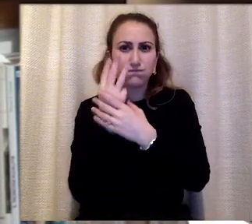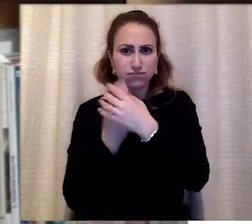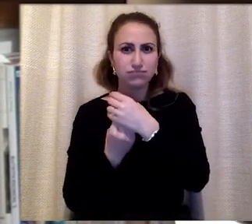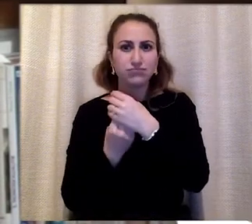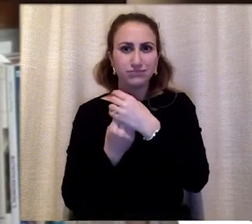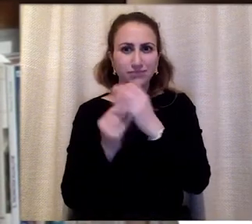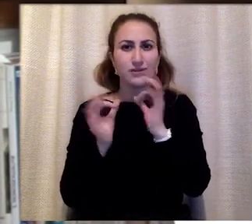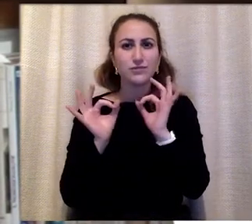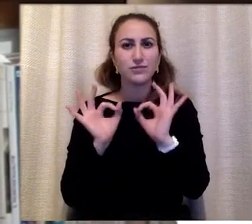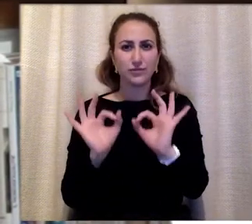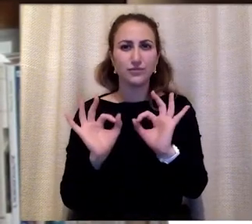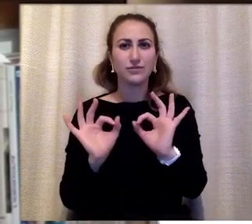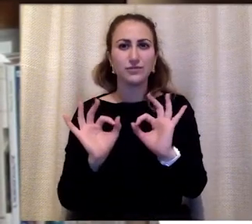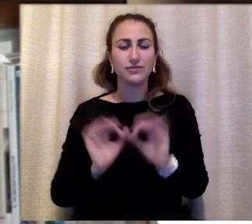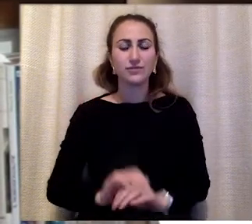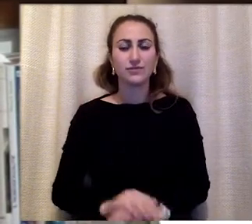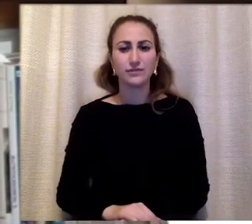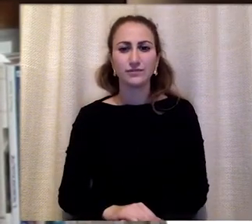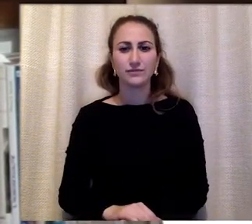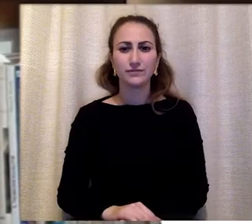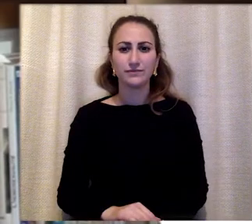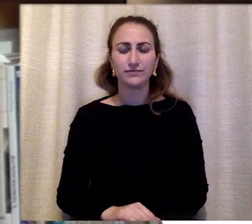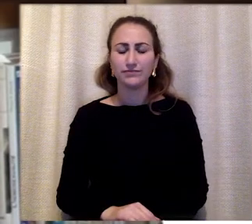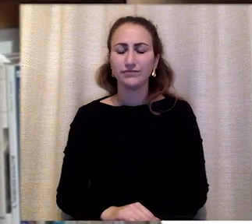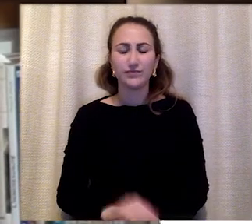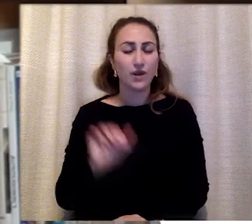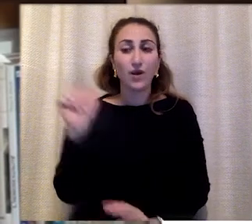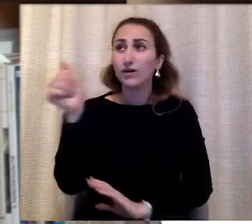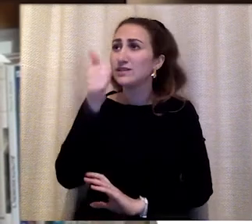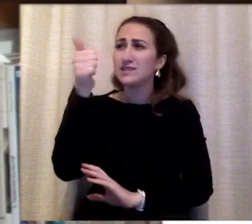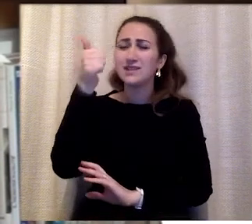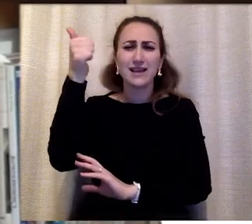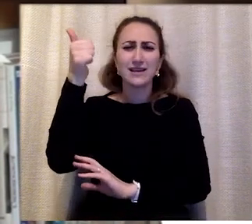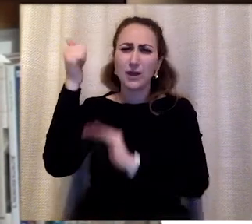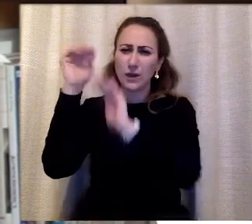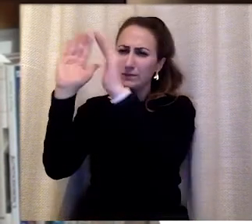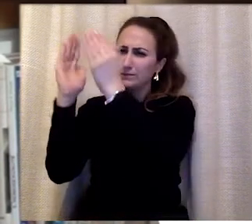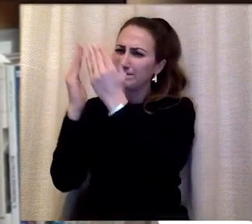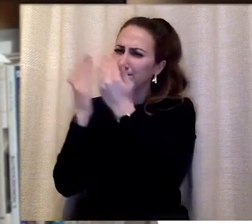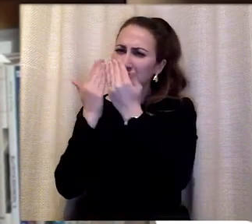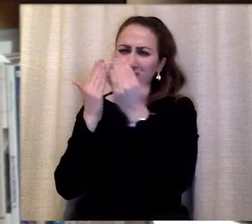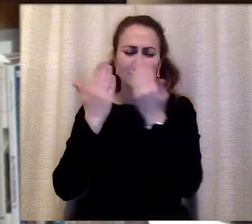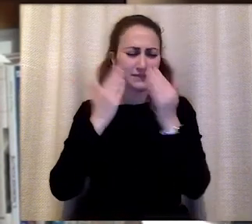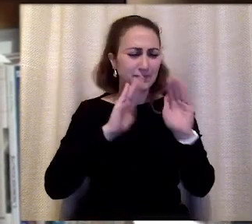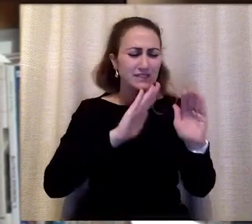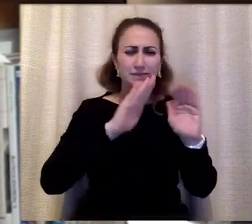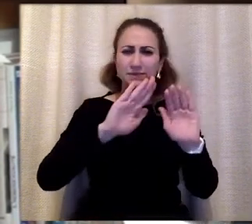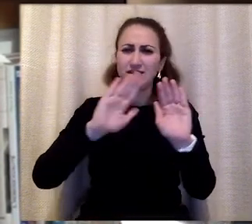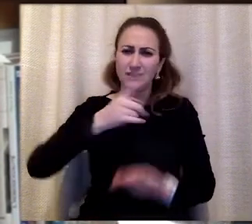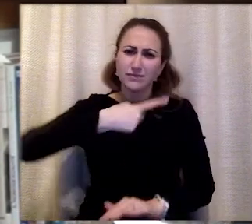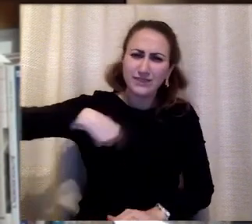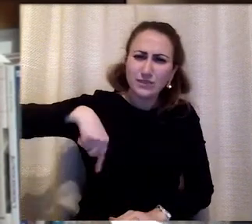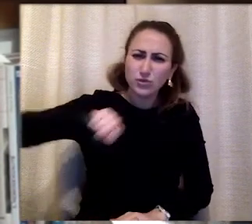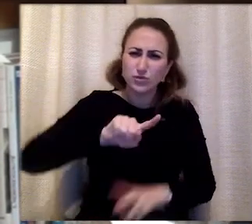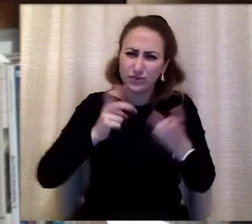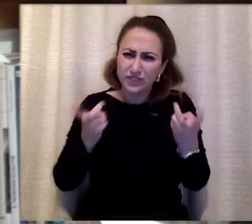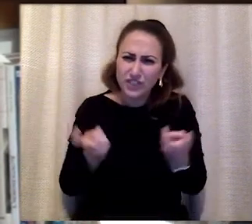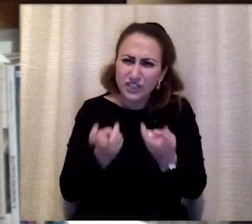cœurs meurtris. Que le Seigneur nous bénisse dans cette démarche.